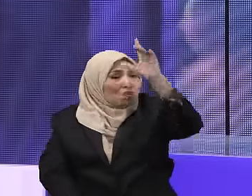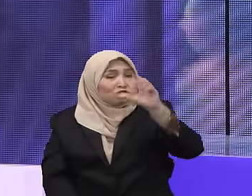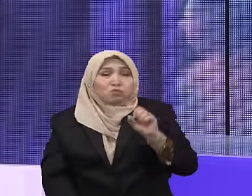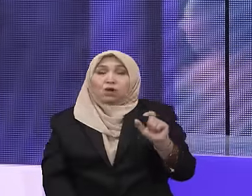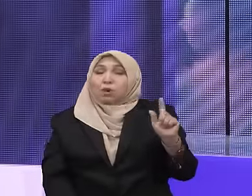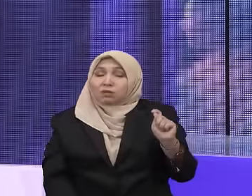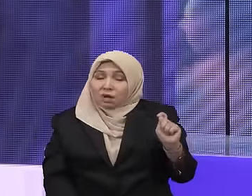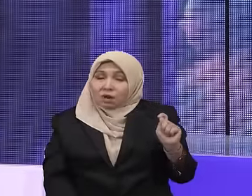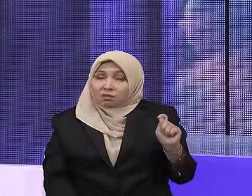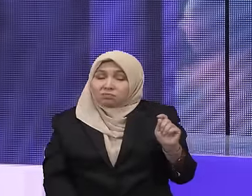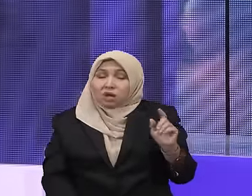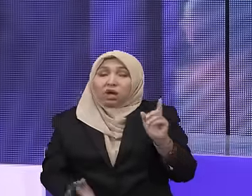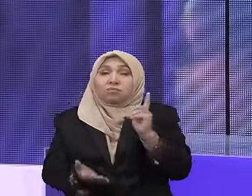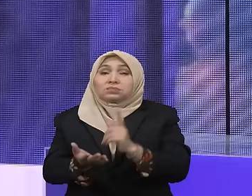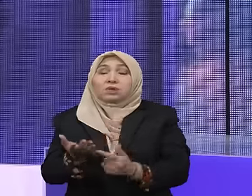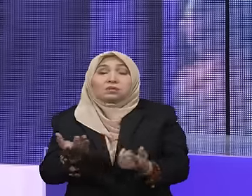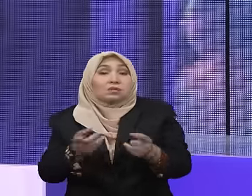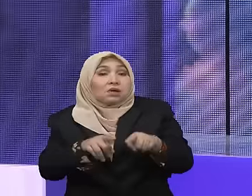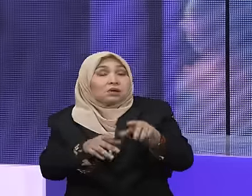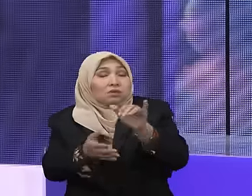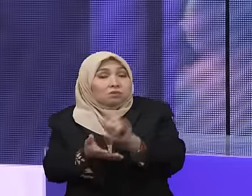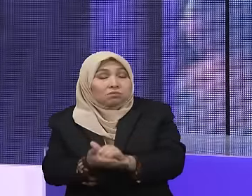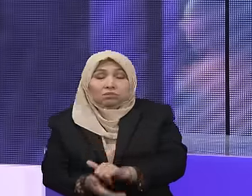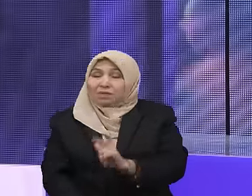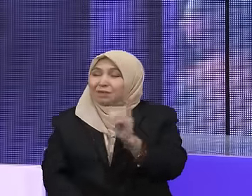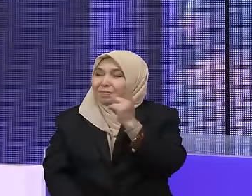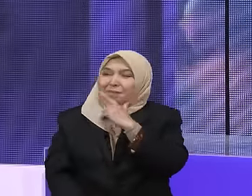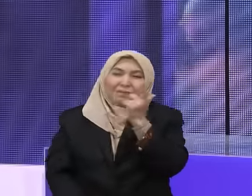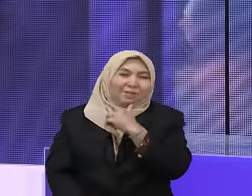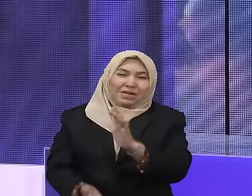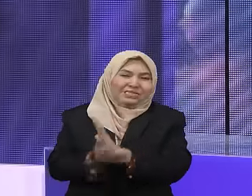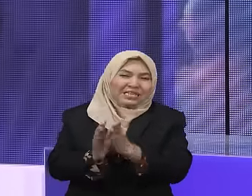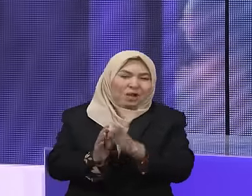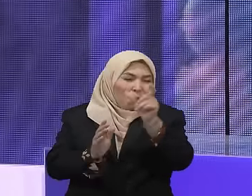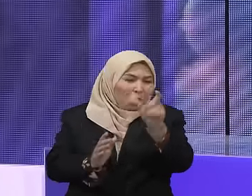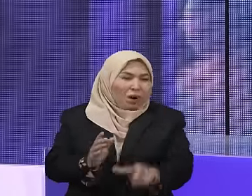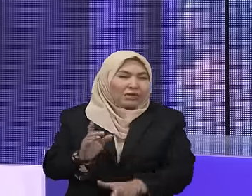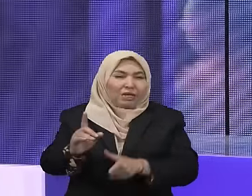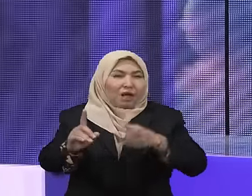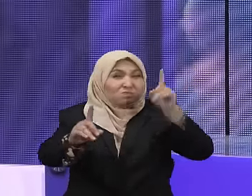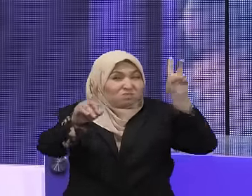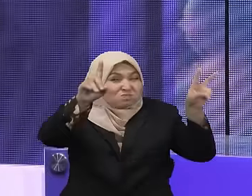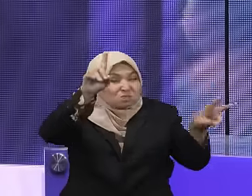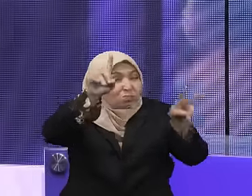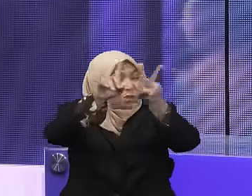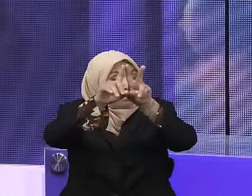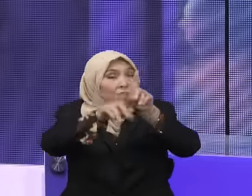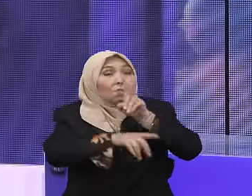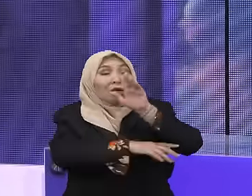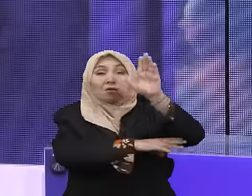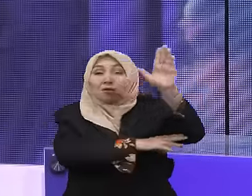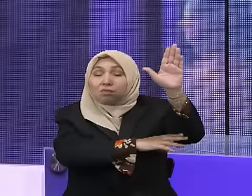Wa Taala. Maka kesan daripada tidak mahu menjadi orang yang syirik itu, terus Nabi Ibrahim berikrar,